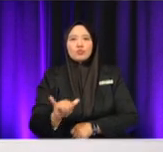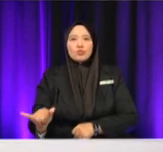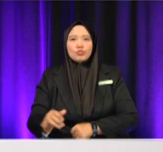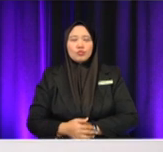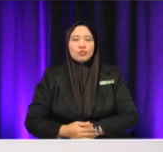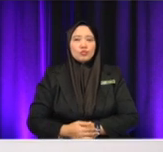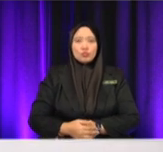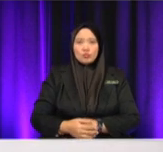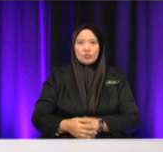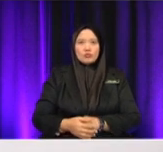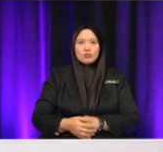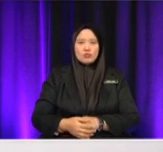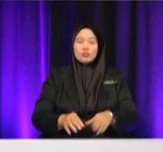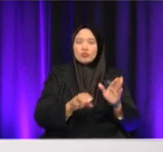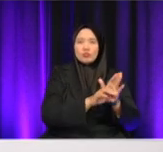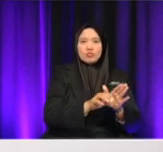bahagia